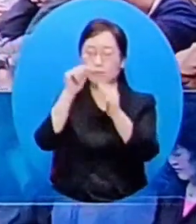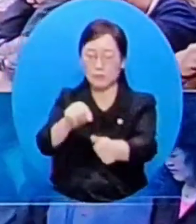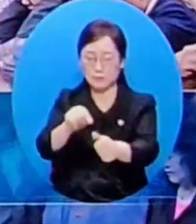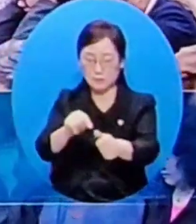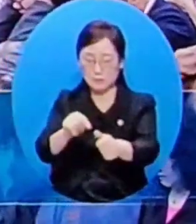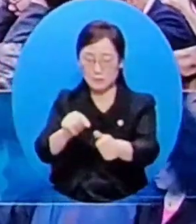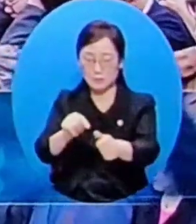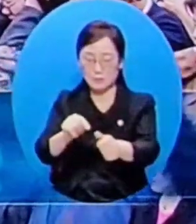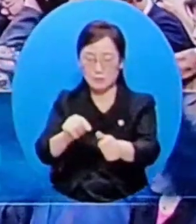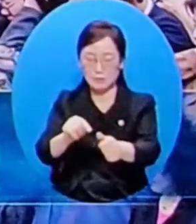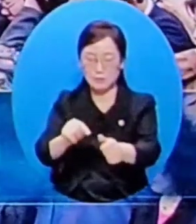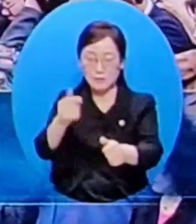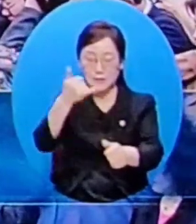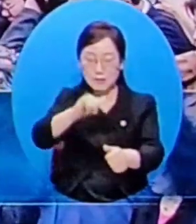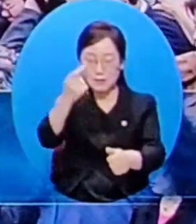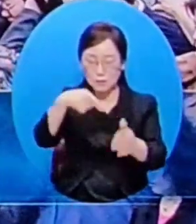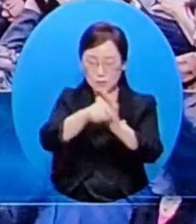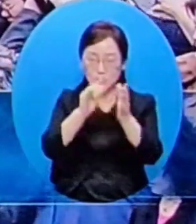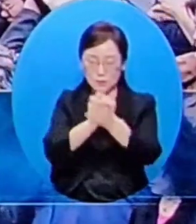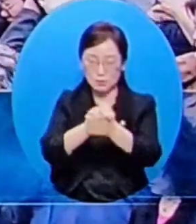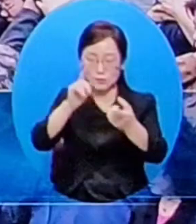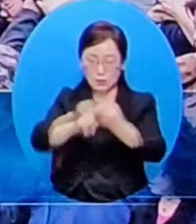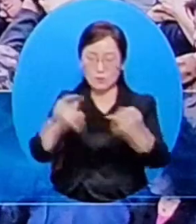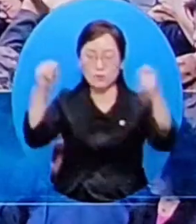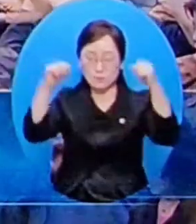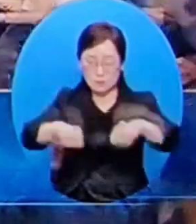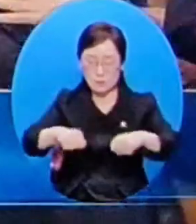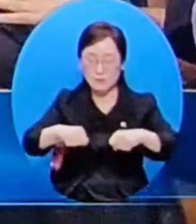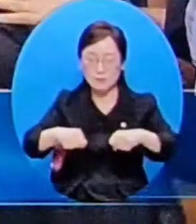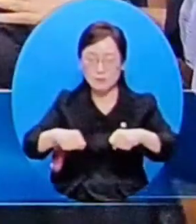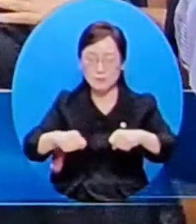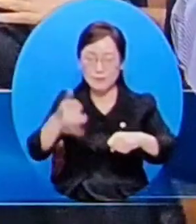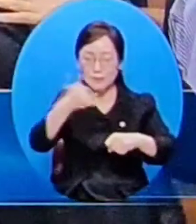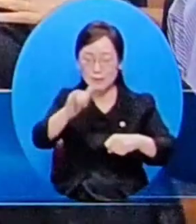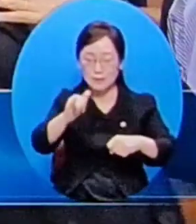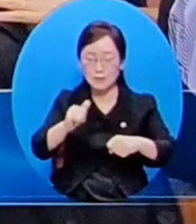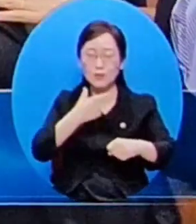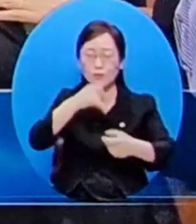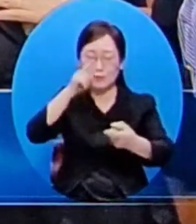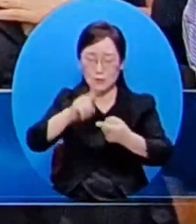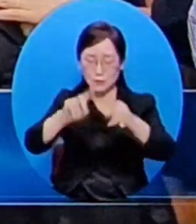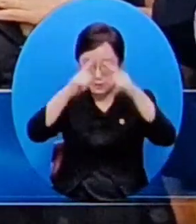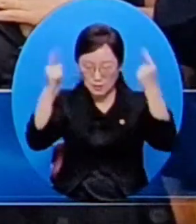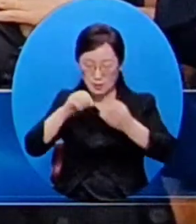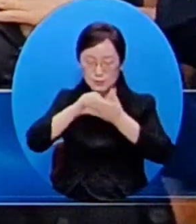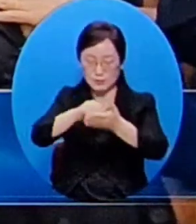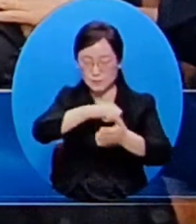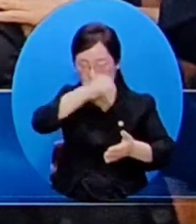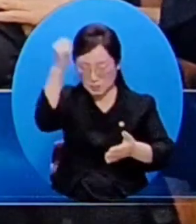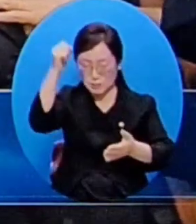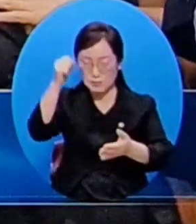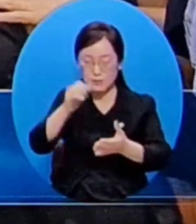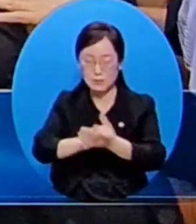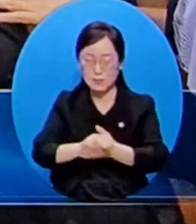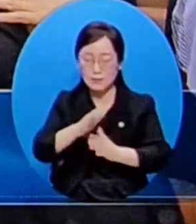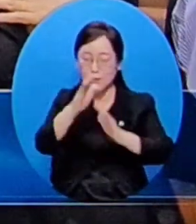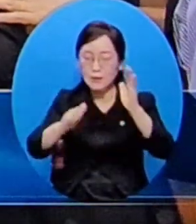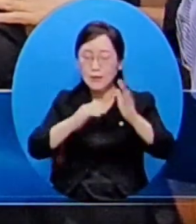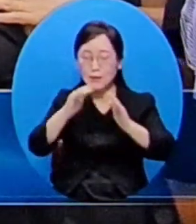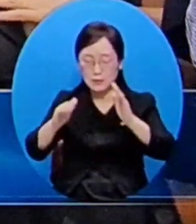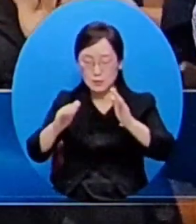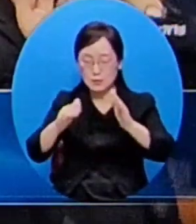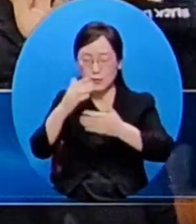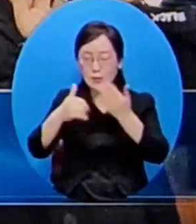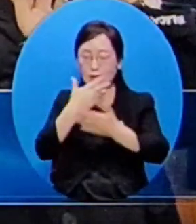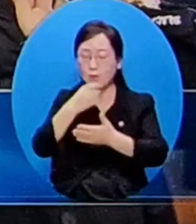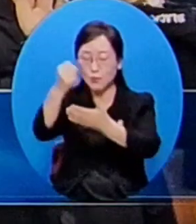명하노니 자녀를 위한 기도가 응답될지어다. 자녀들이 원하는 대학에 가게 될지어다. 가정에